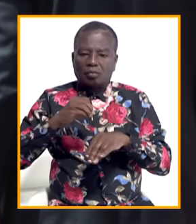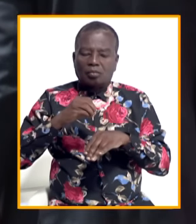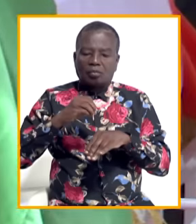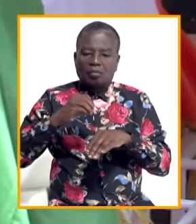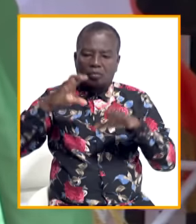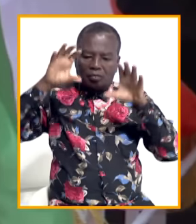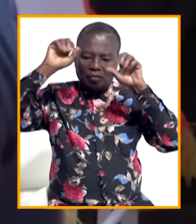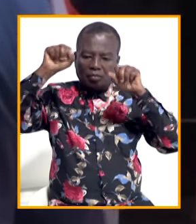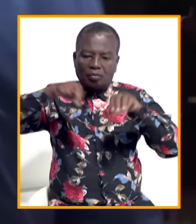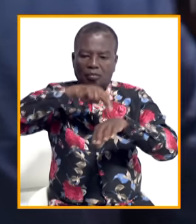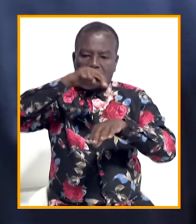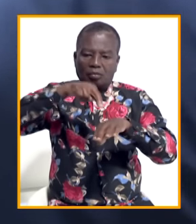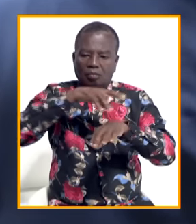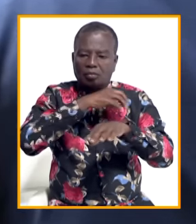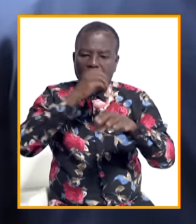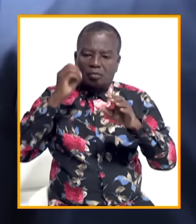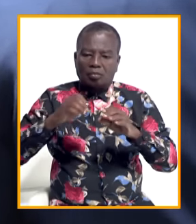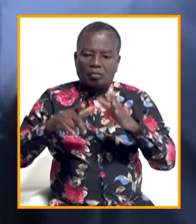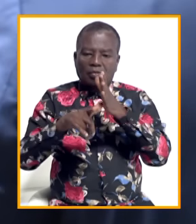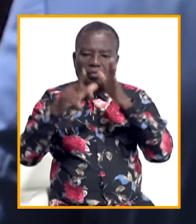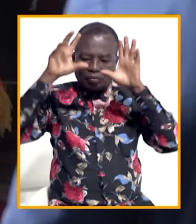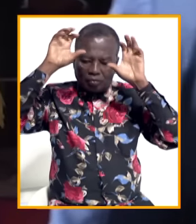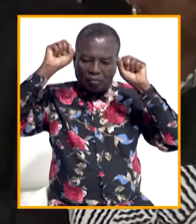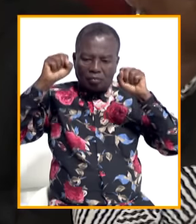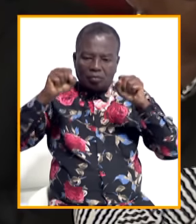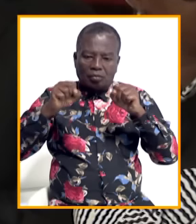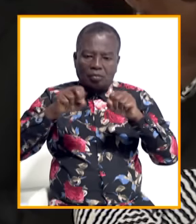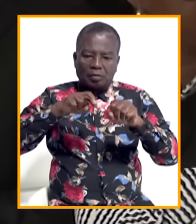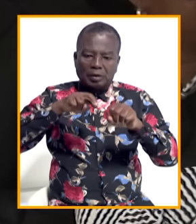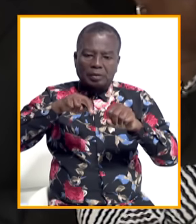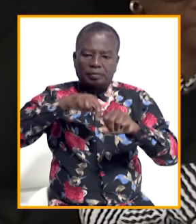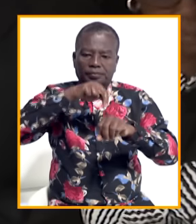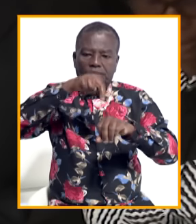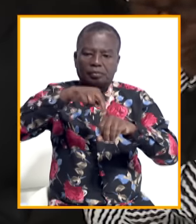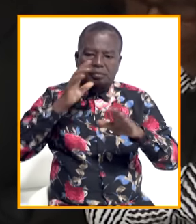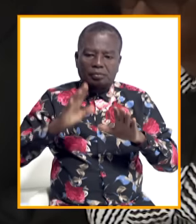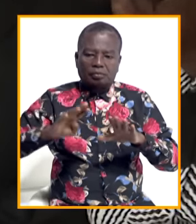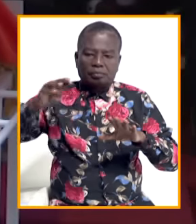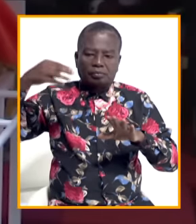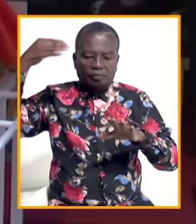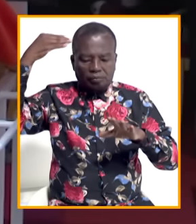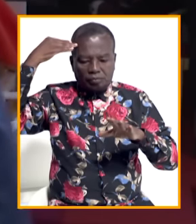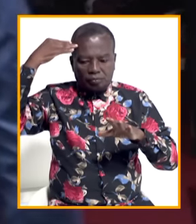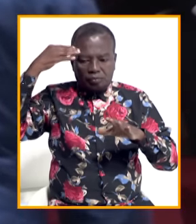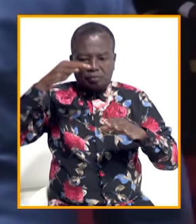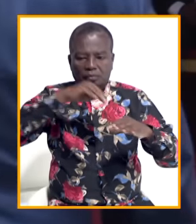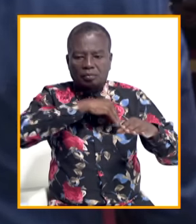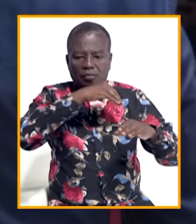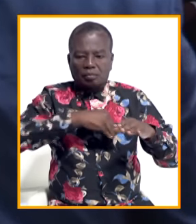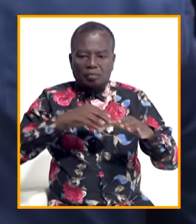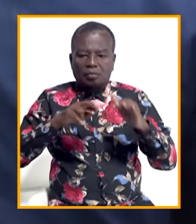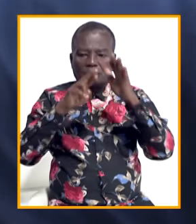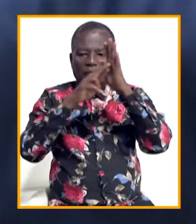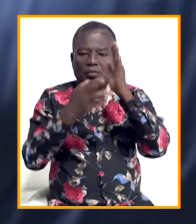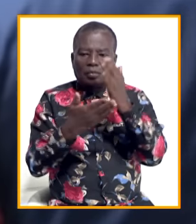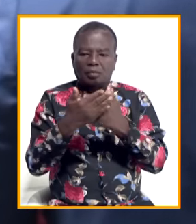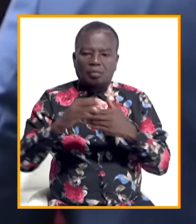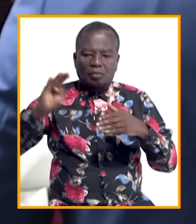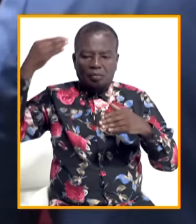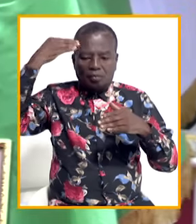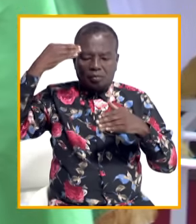Ouattara, le vice-président de la République, le Premier ministre en mission, représenté par le ministre d'État, ministre de